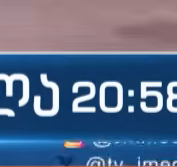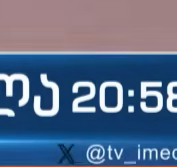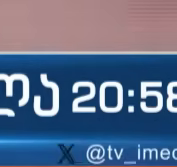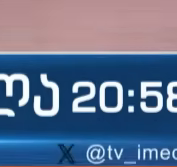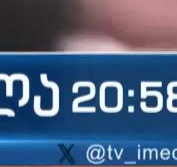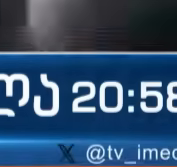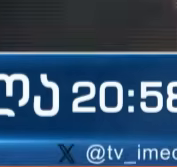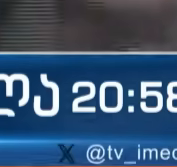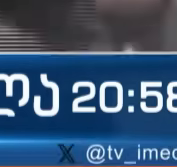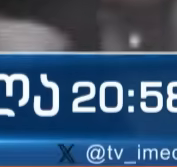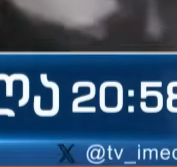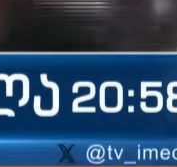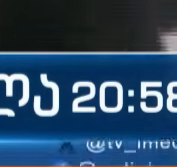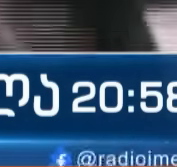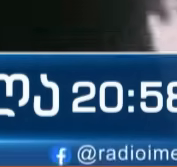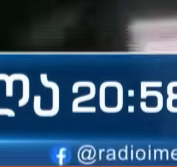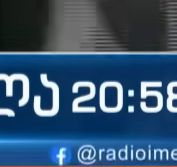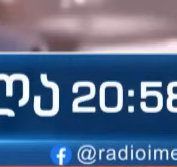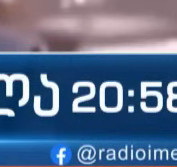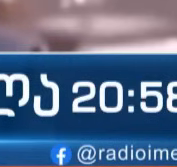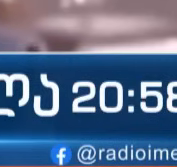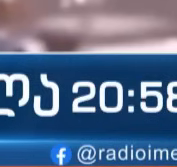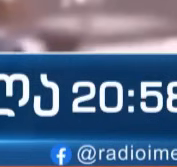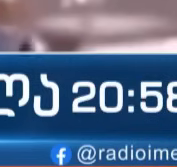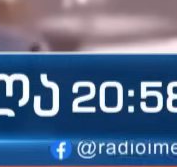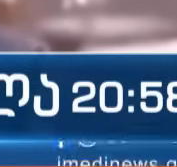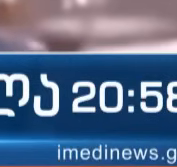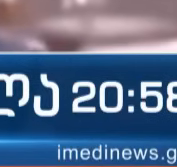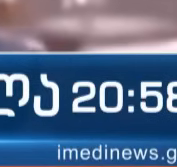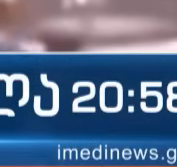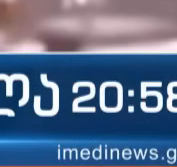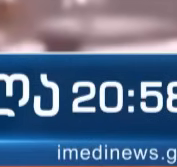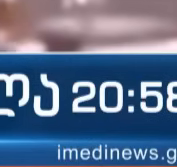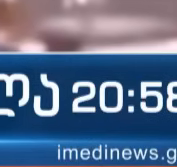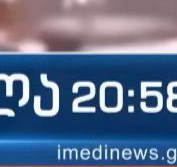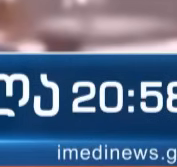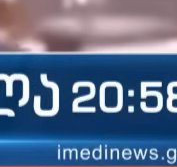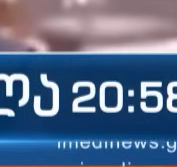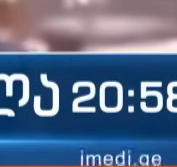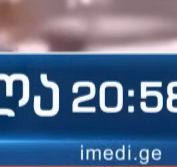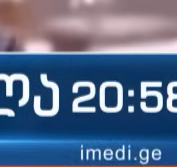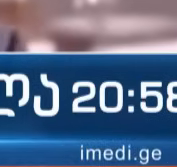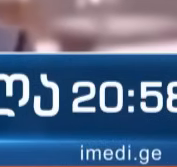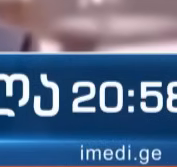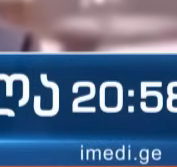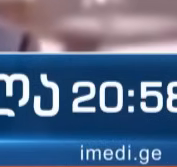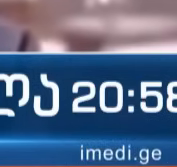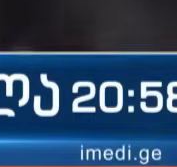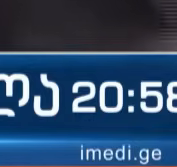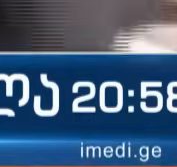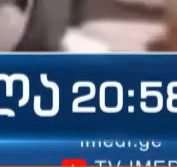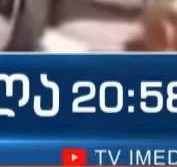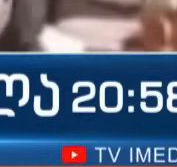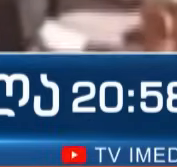asakshi khangzlivi avadmqopobis shemdeg gardaitsola. Filmebsa da serialebshi shekmnili 30-amde saintereso sakhe. Misi